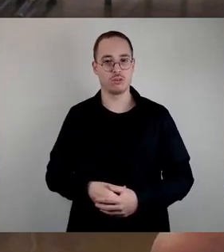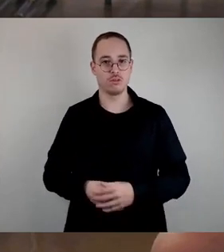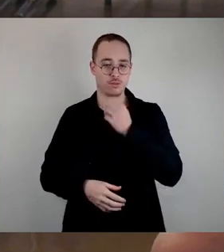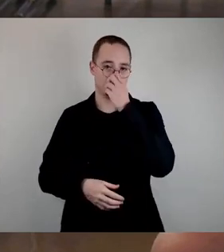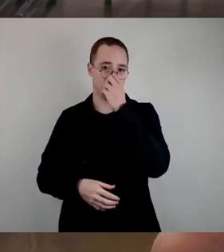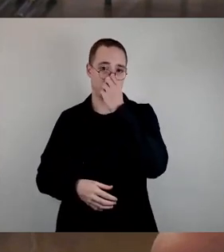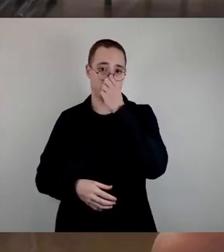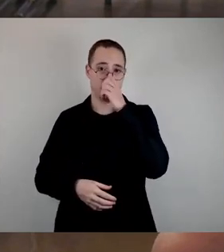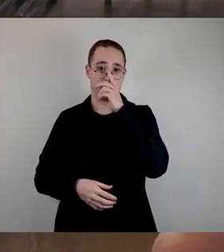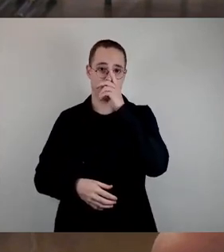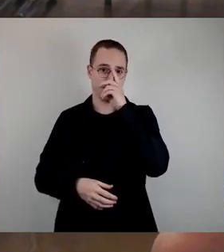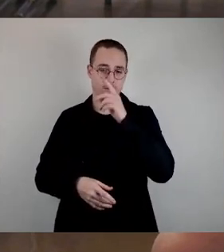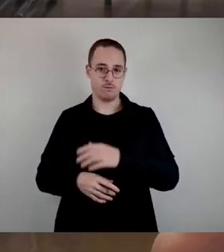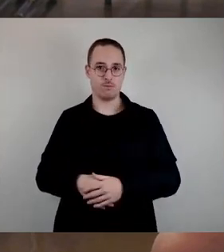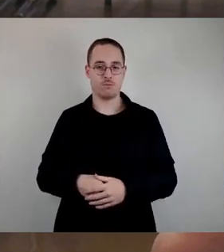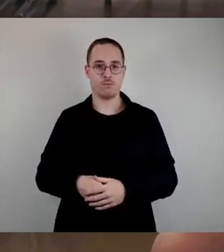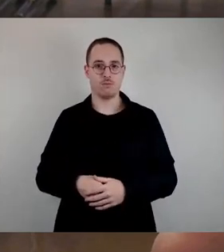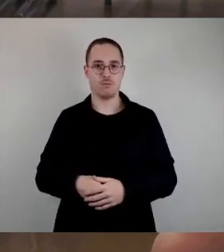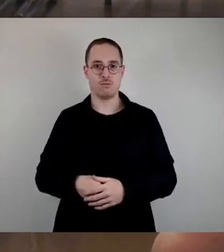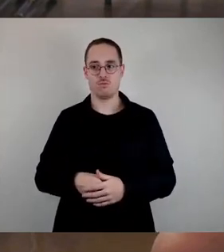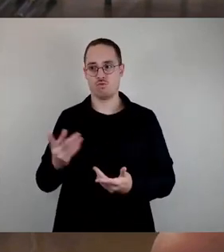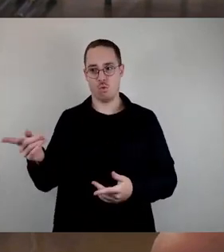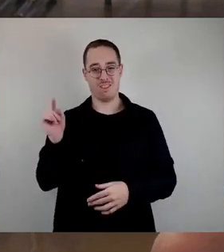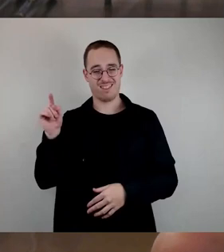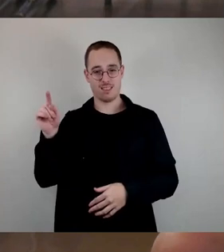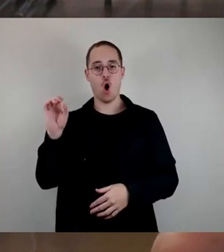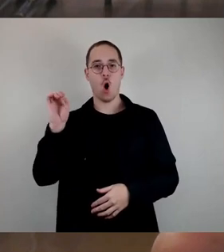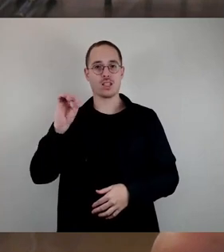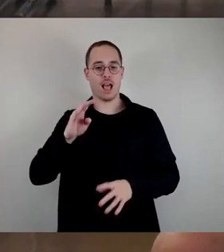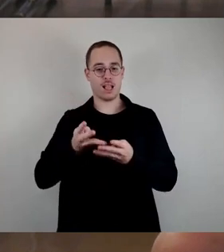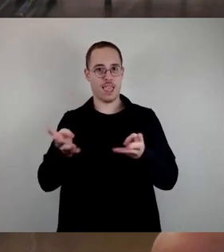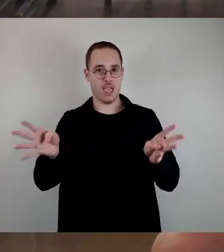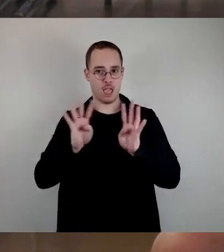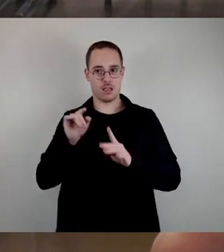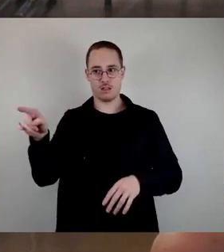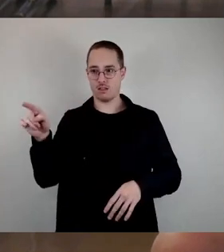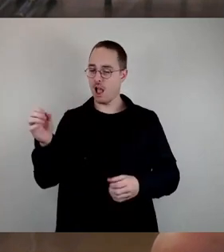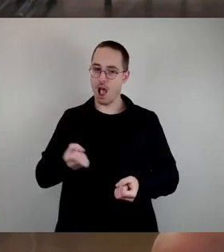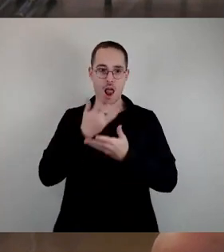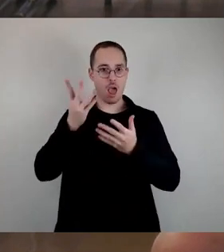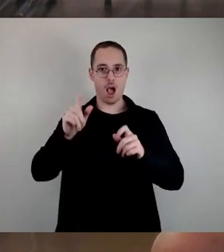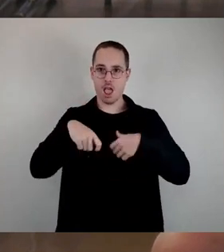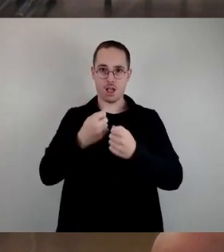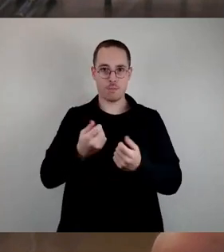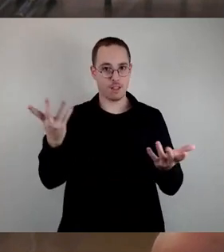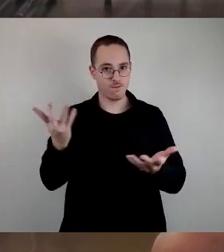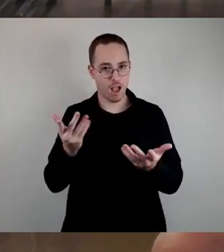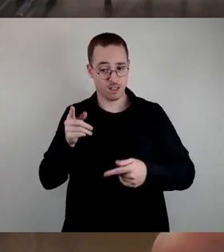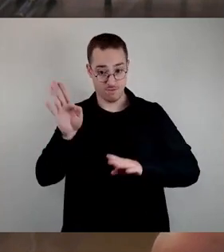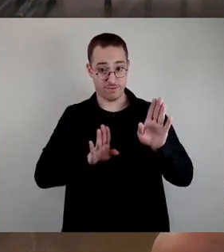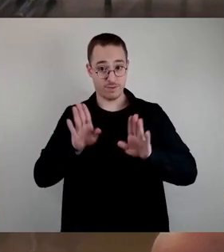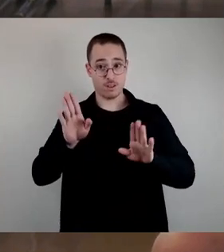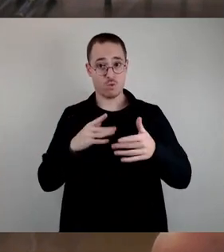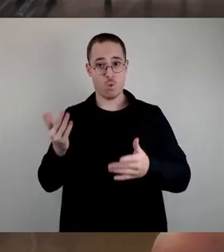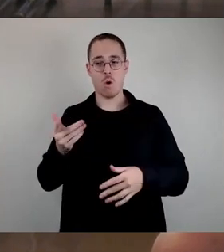Osttaggehege ja ein ganz klares Votum, dass dort also jeglicher Verkehr sinnvollerweise nicht stattfinden oder eingebracht